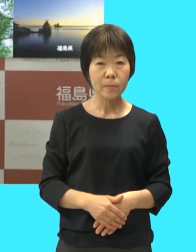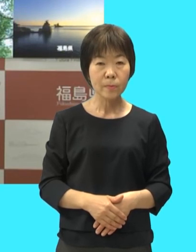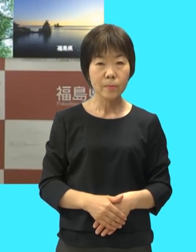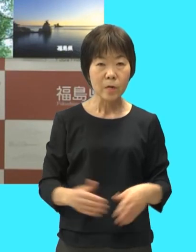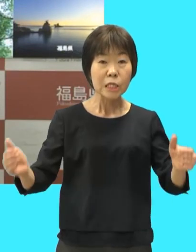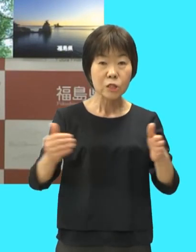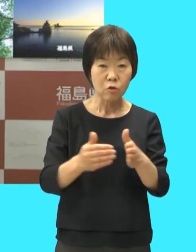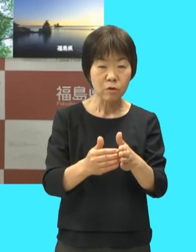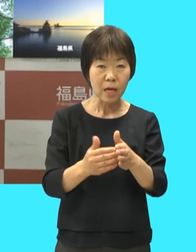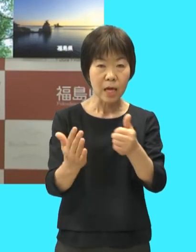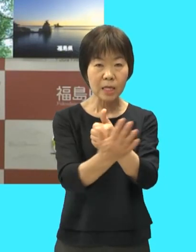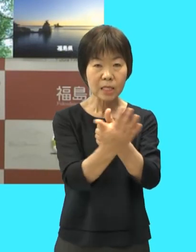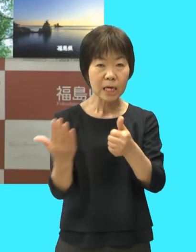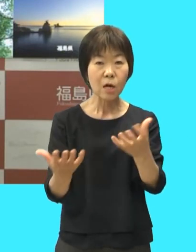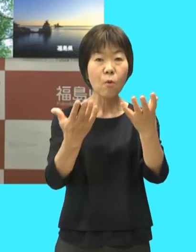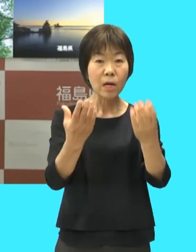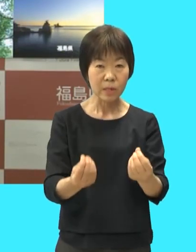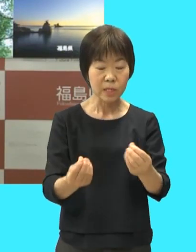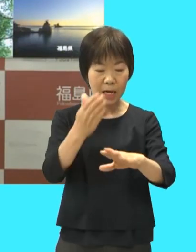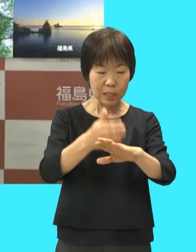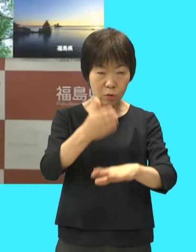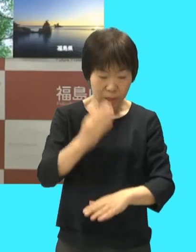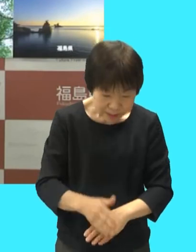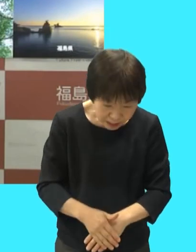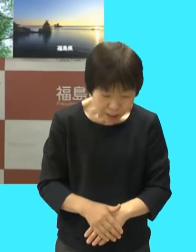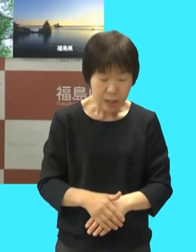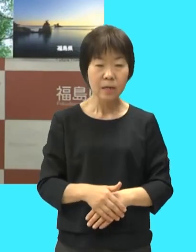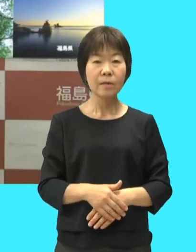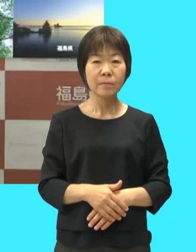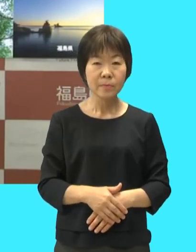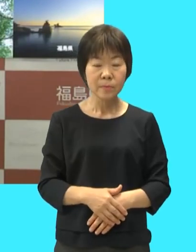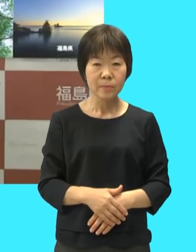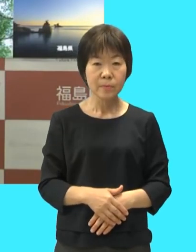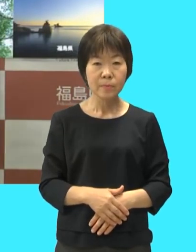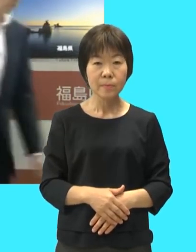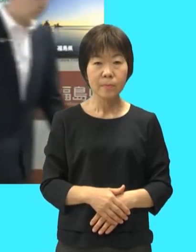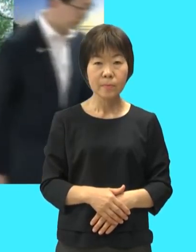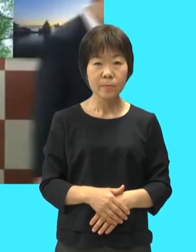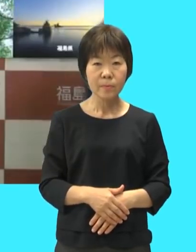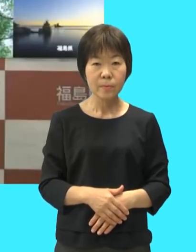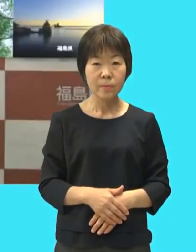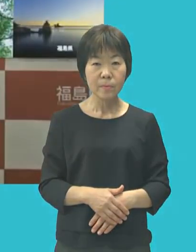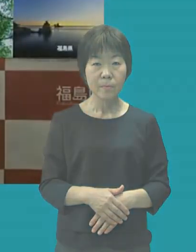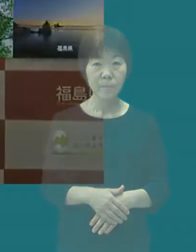それでは以上で議定記者会見を終了します。 ありがとうございました。ありがとうございました。